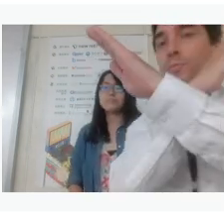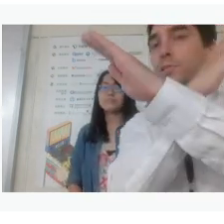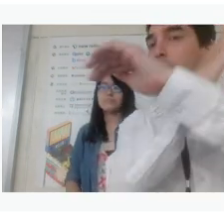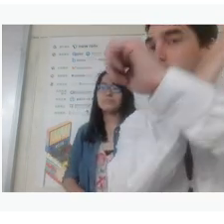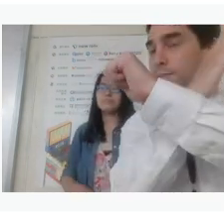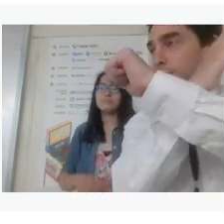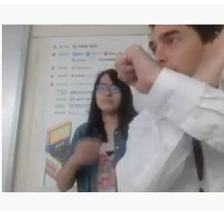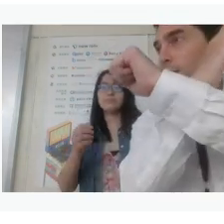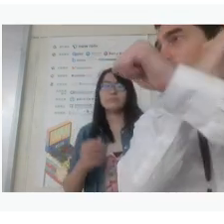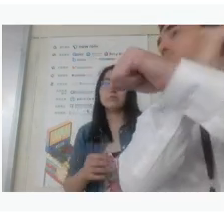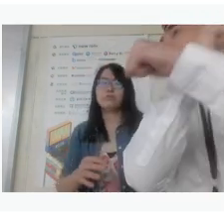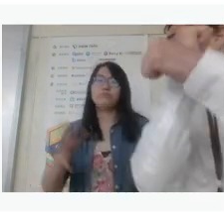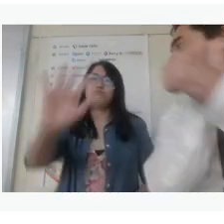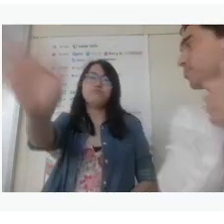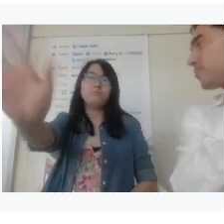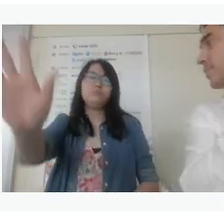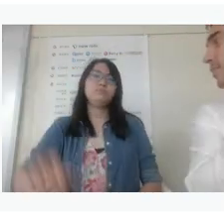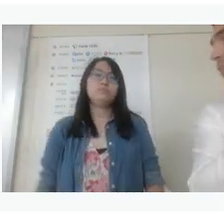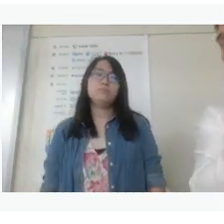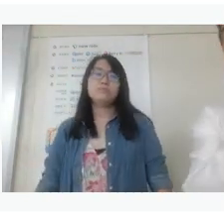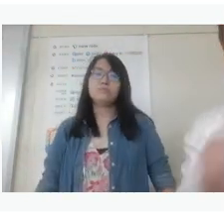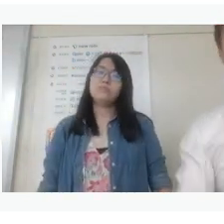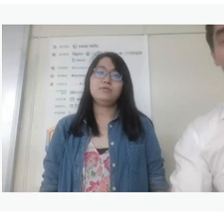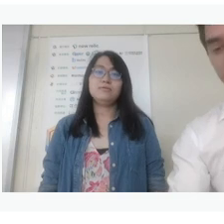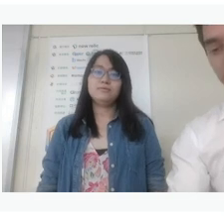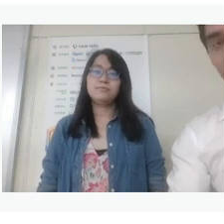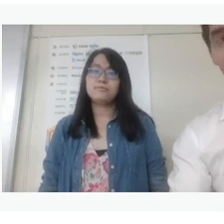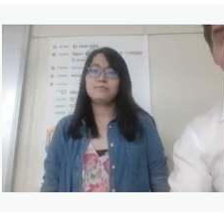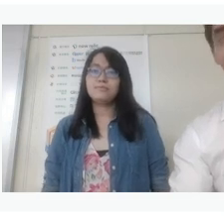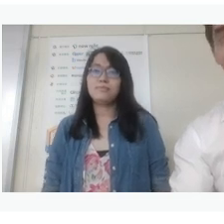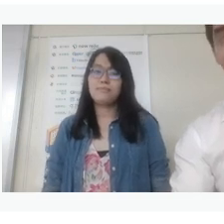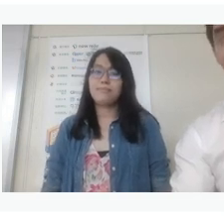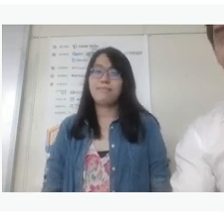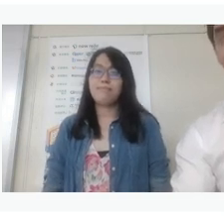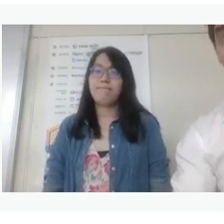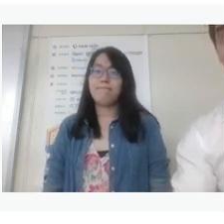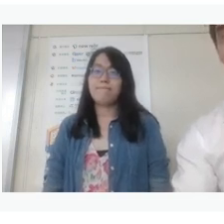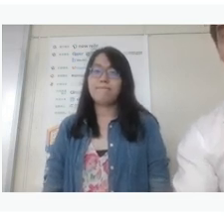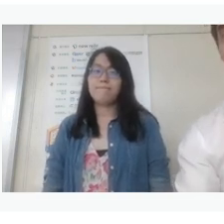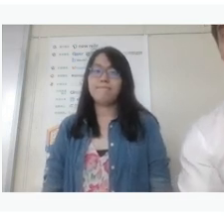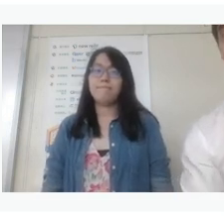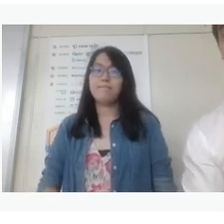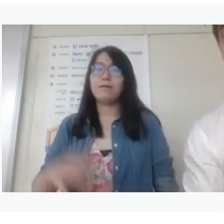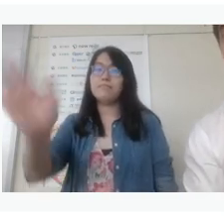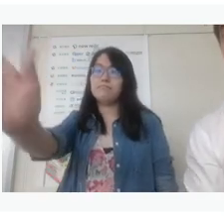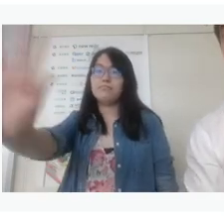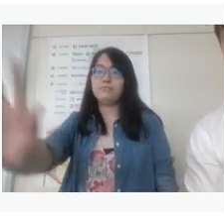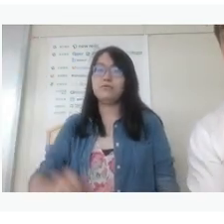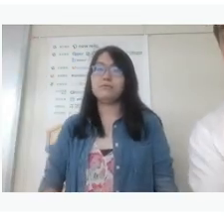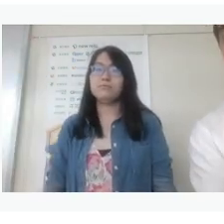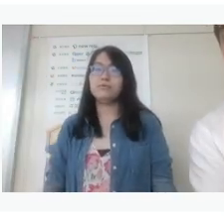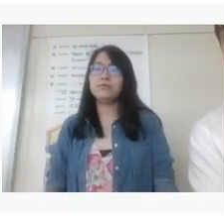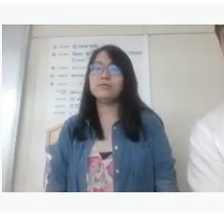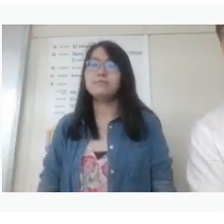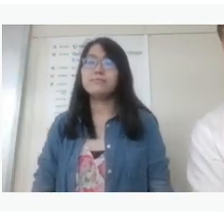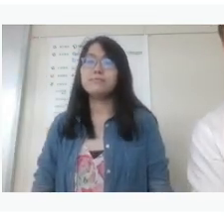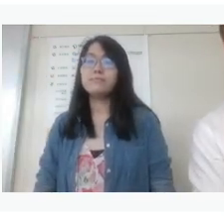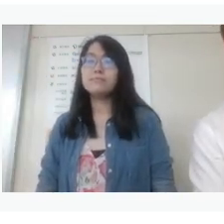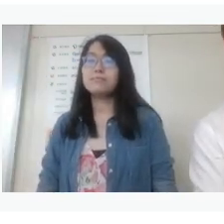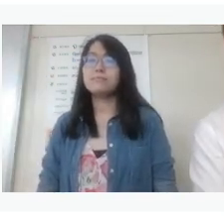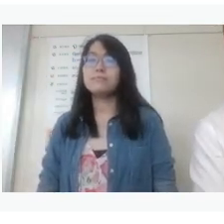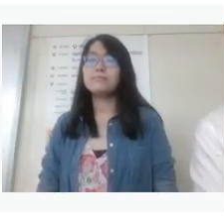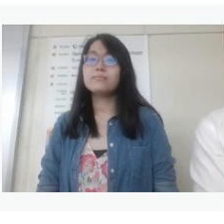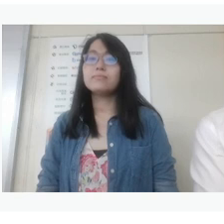我不知道，应该哦， oh, 这样，等一下，一二三，等一下，